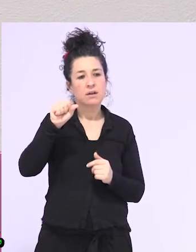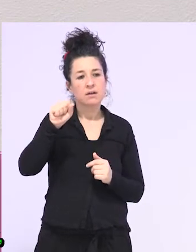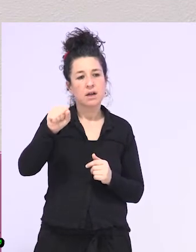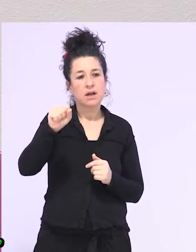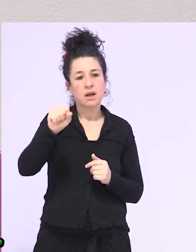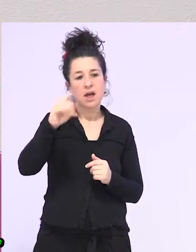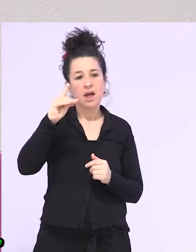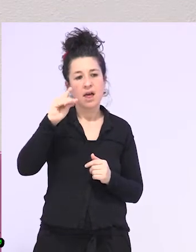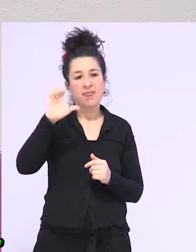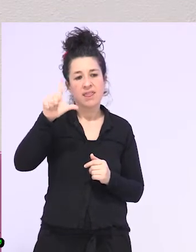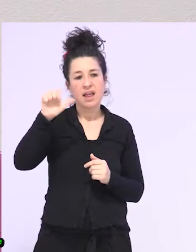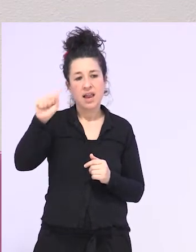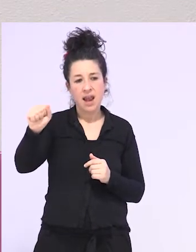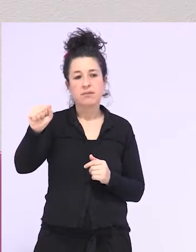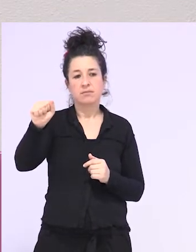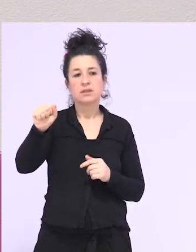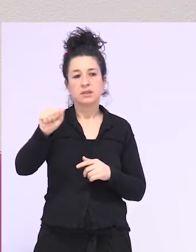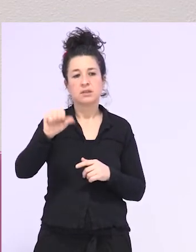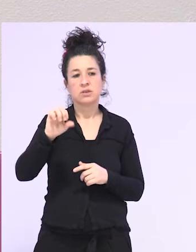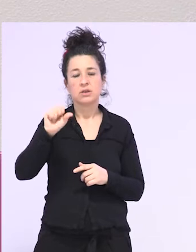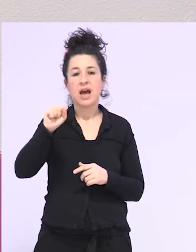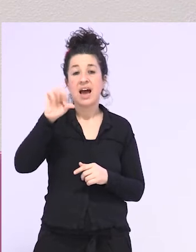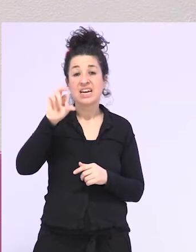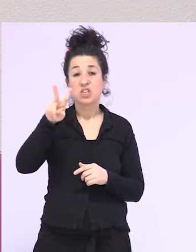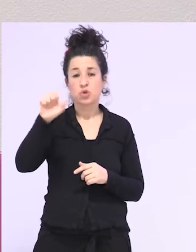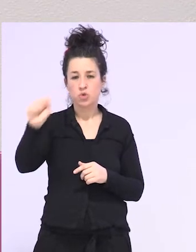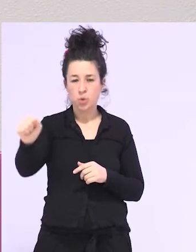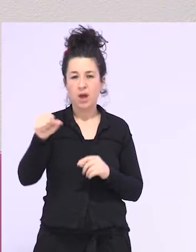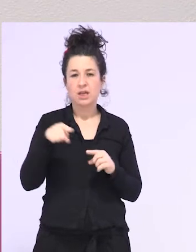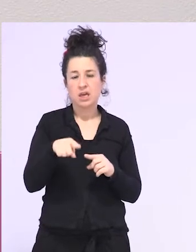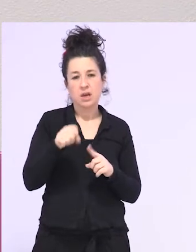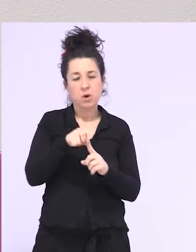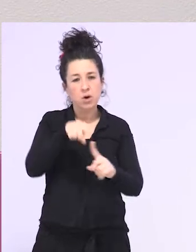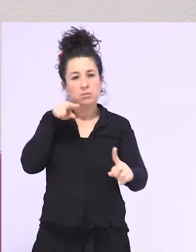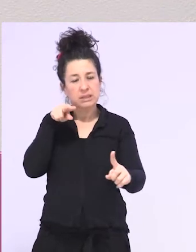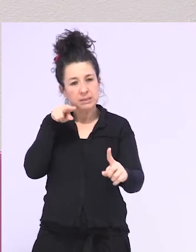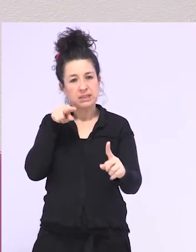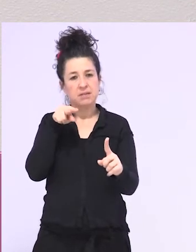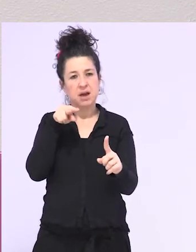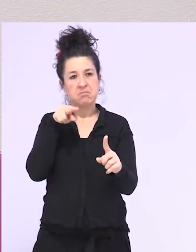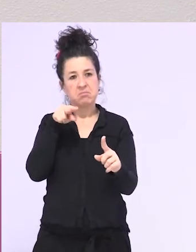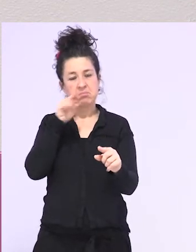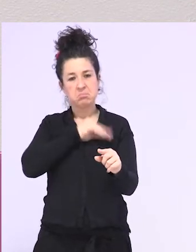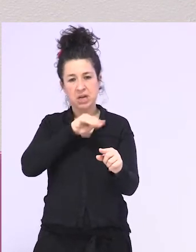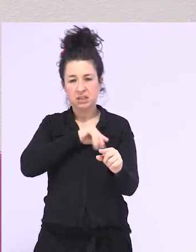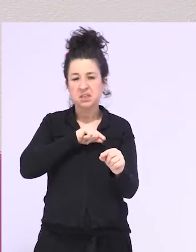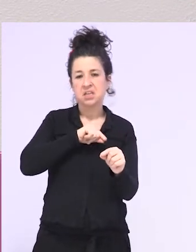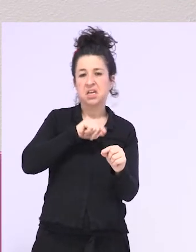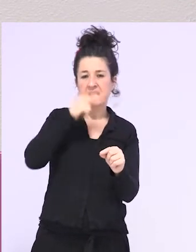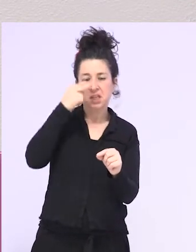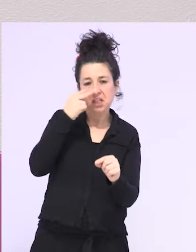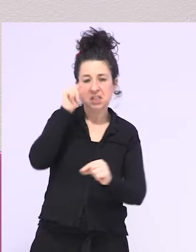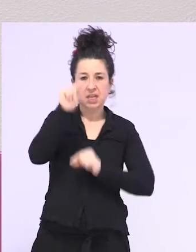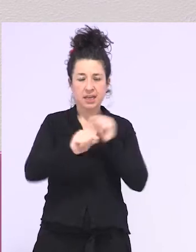bere perspektiba historikotik badauka nahiko ikuspegi interesgarria eta kritikoa, ez? Eta